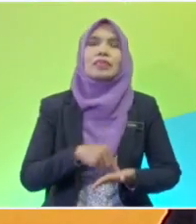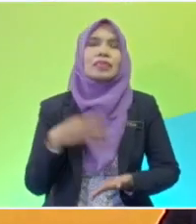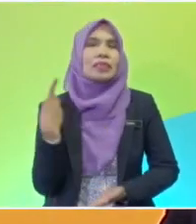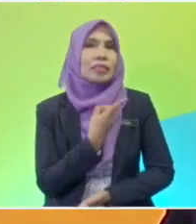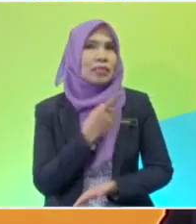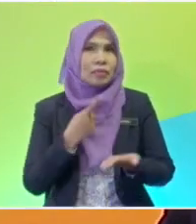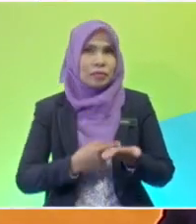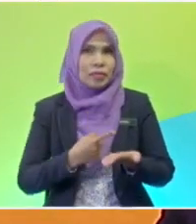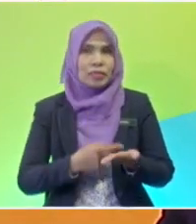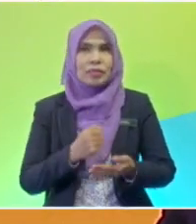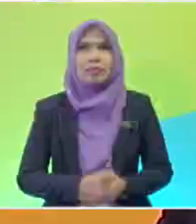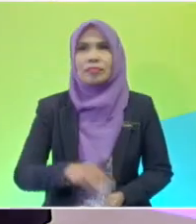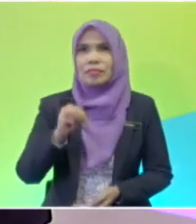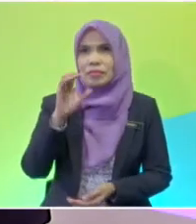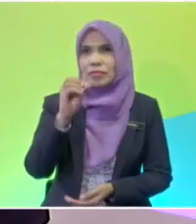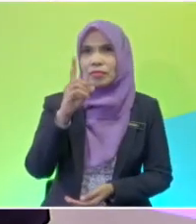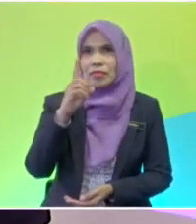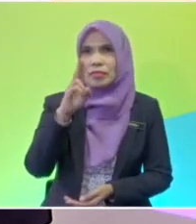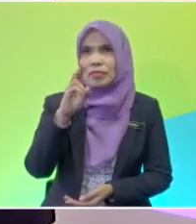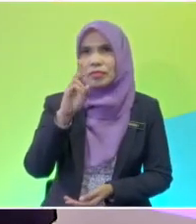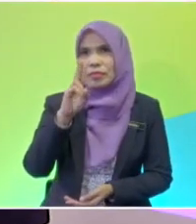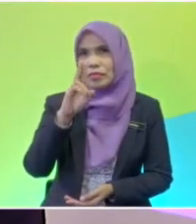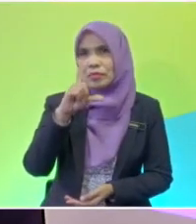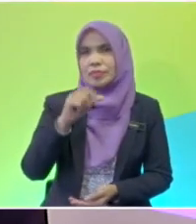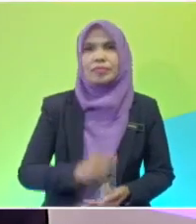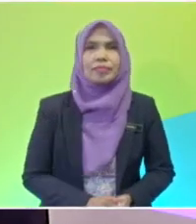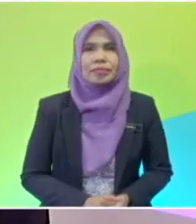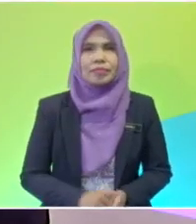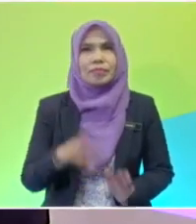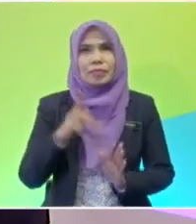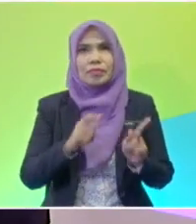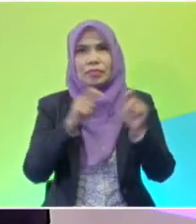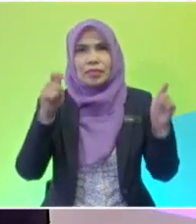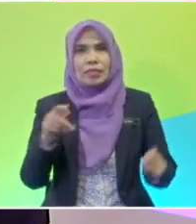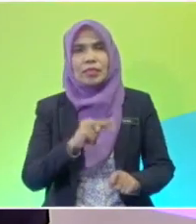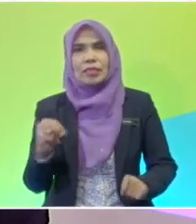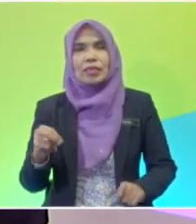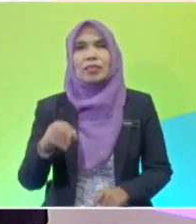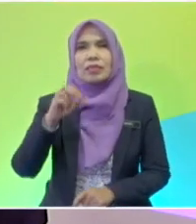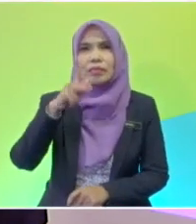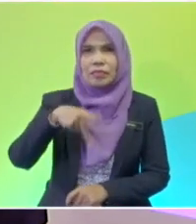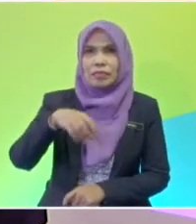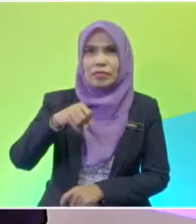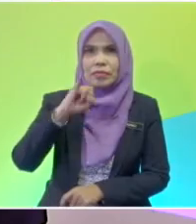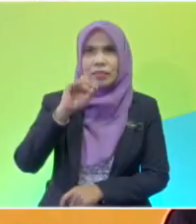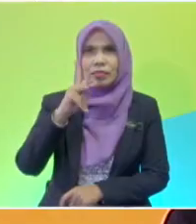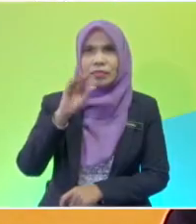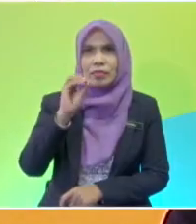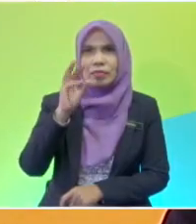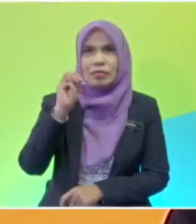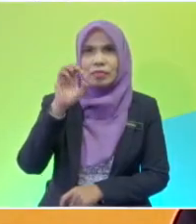modul yang dinamakan sebagai penaksiran saya kometri dan trade personality adalah antara